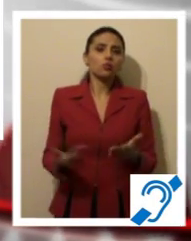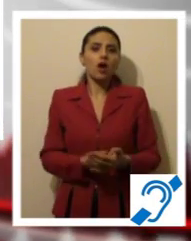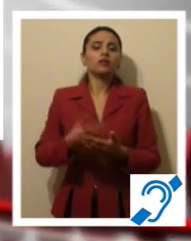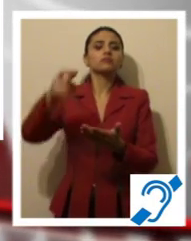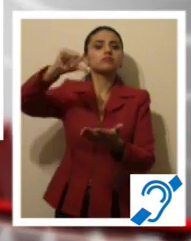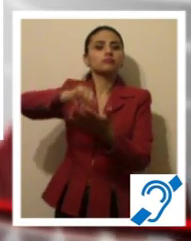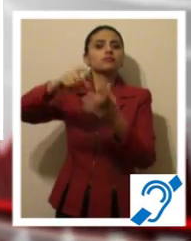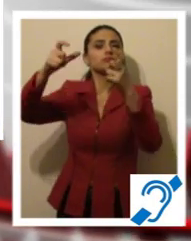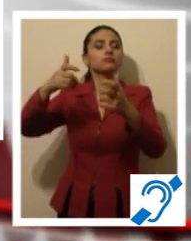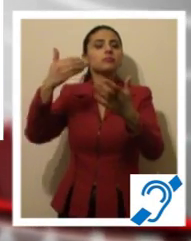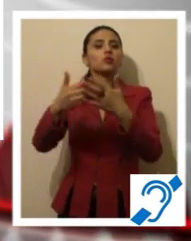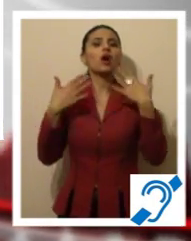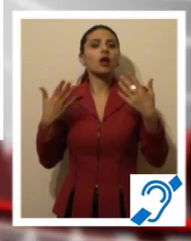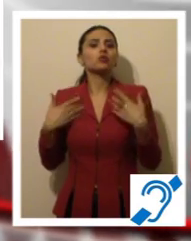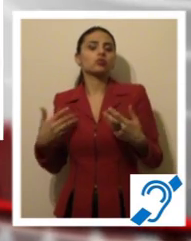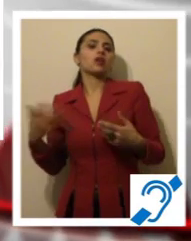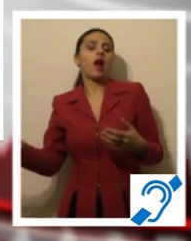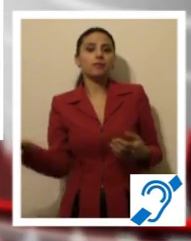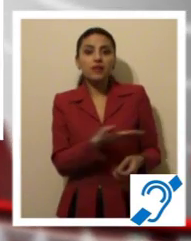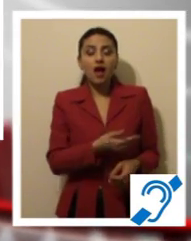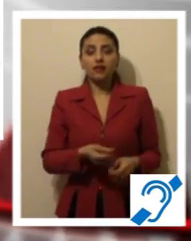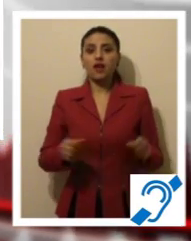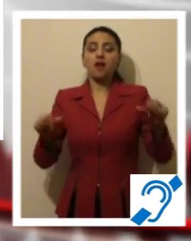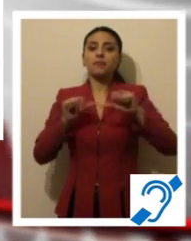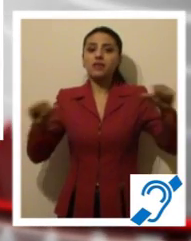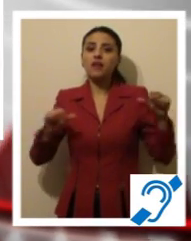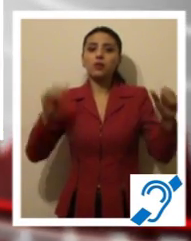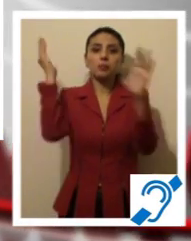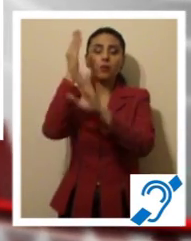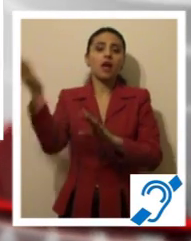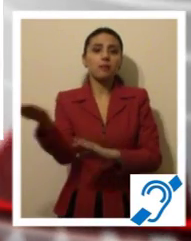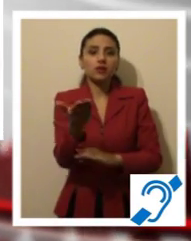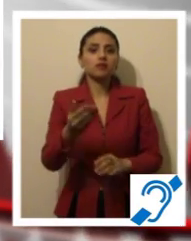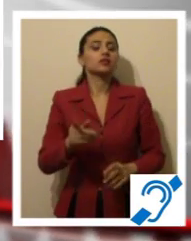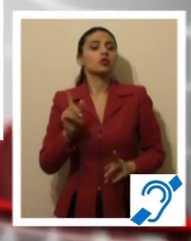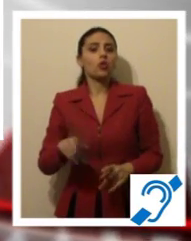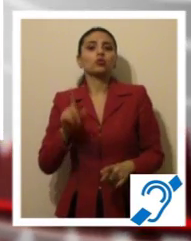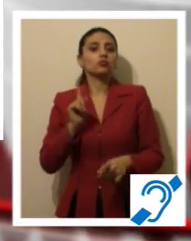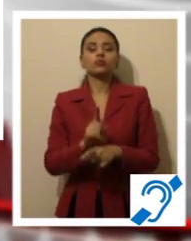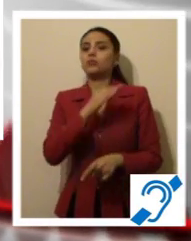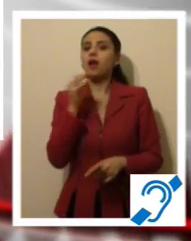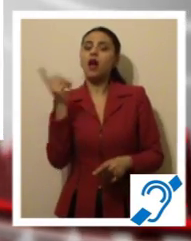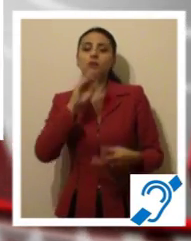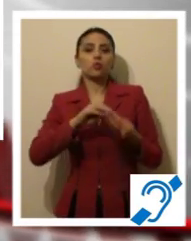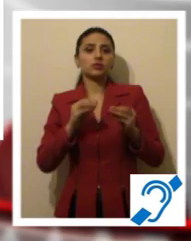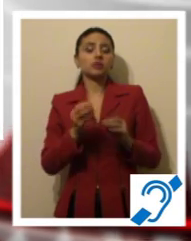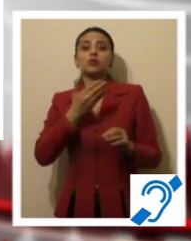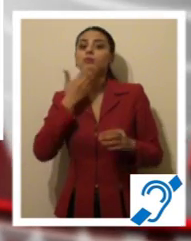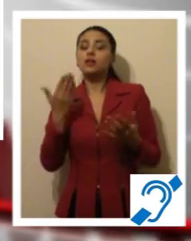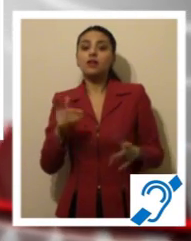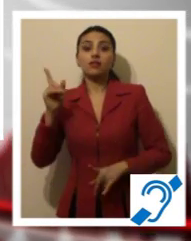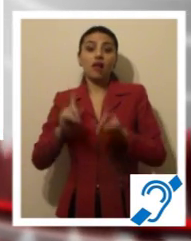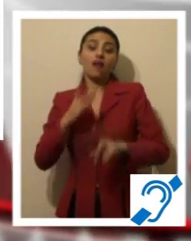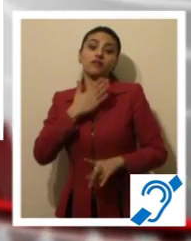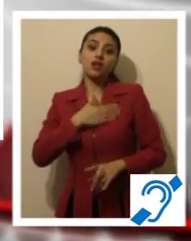termic. Am creat toate spațiile laterale, tot ce s-a putut să amenajeze ca locuri de parcare. Nu mai există alte posibilități. Dacă se vrea bine,